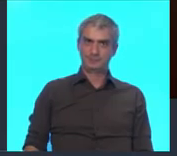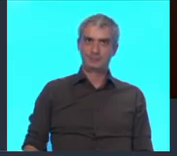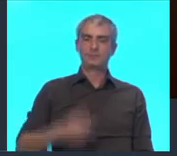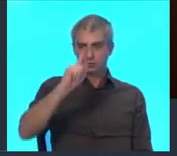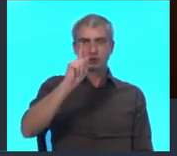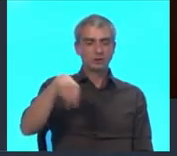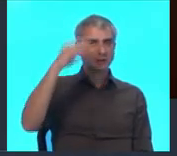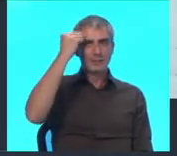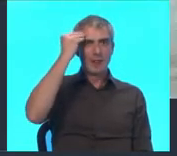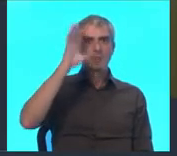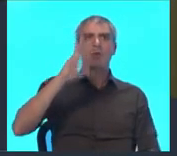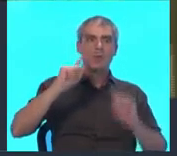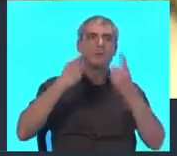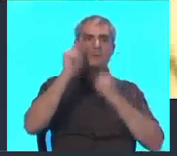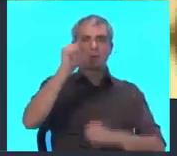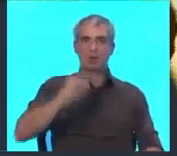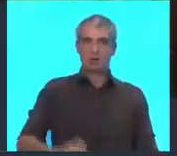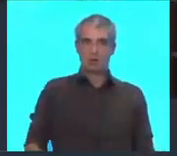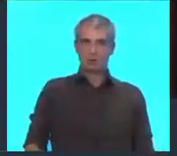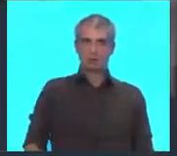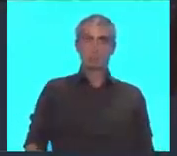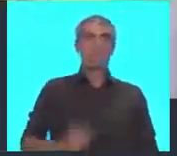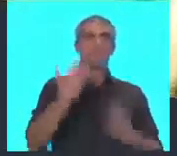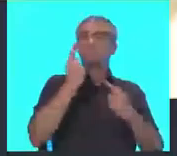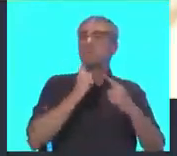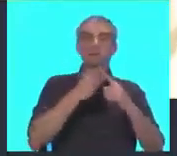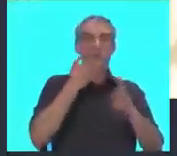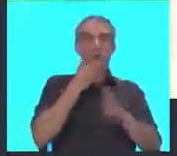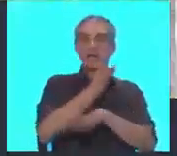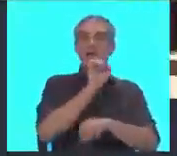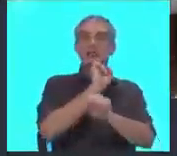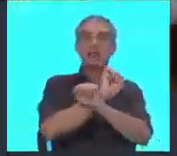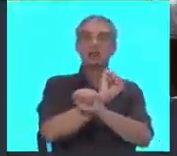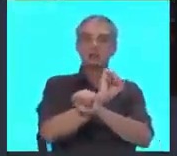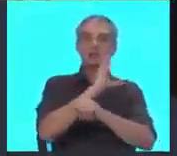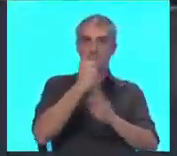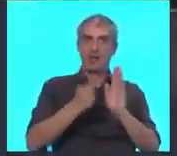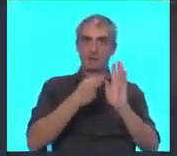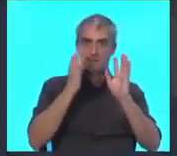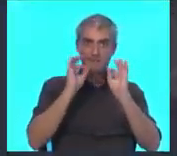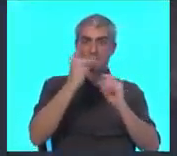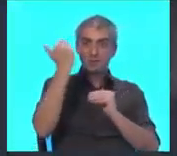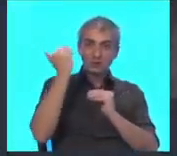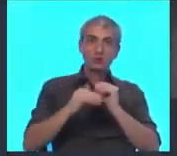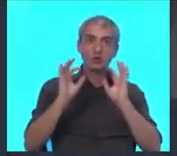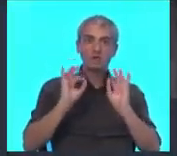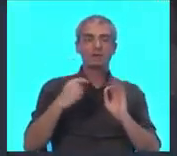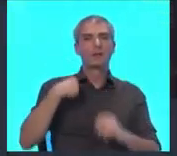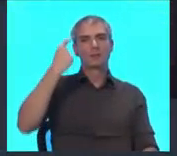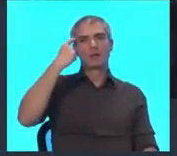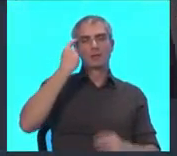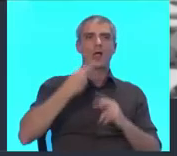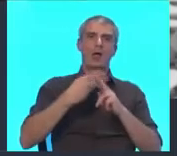people who need to know about what happened. מתי בדיוק ייכנס גרונינג לכלא, והאם הפעם באמת זה סופי? את זה נדע רק